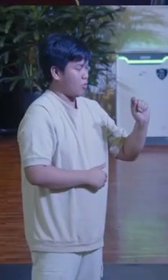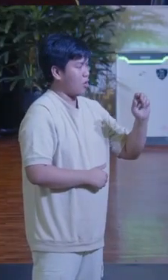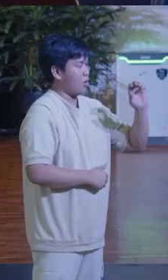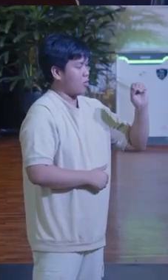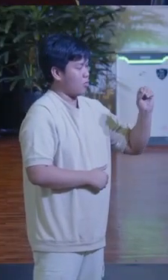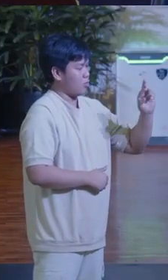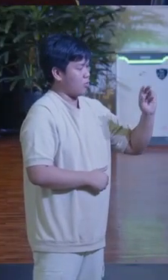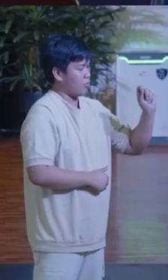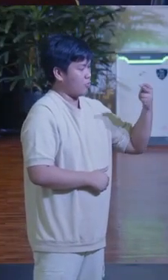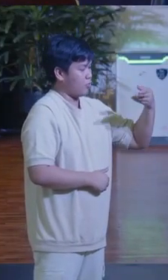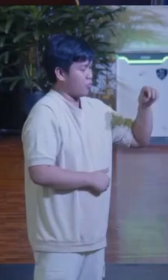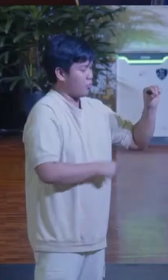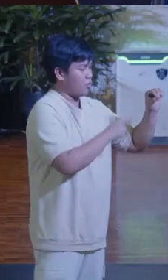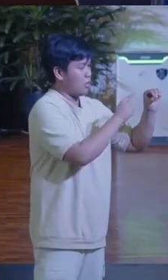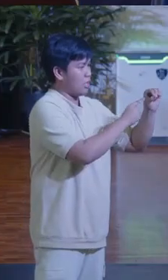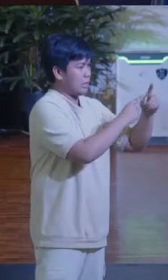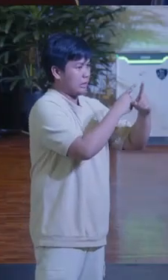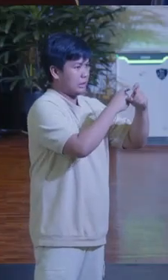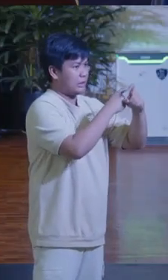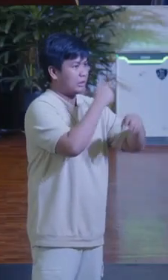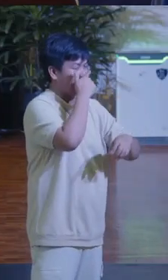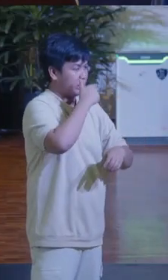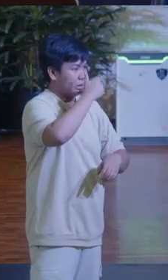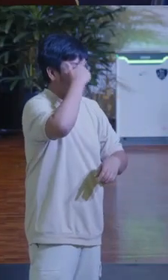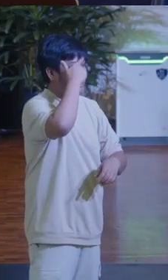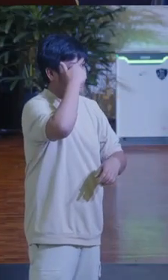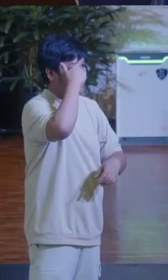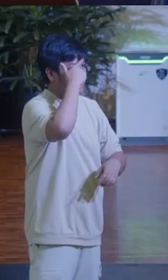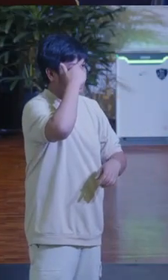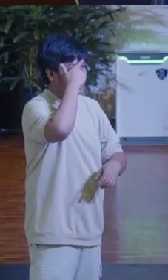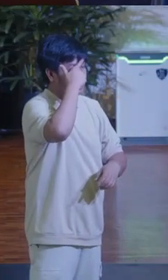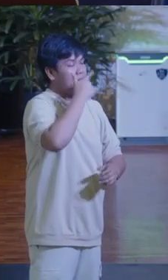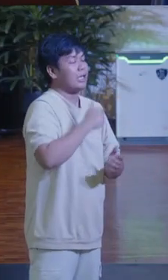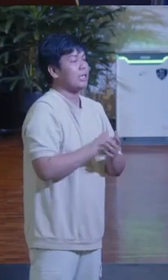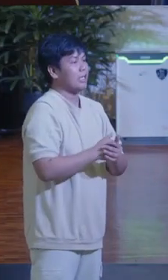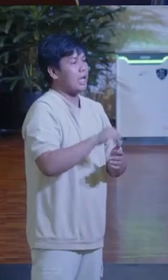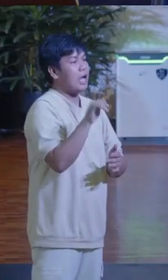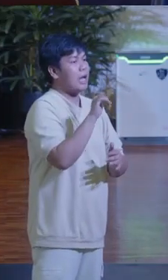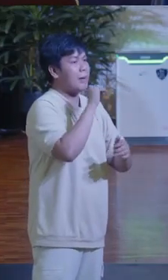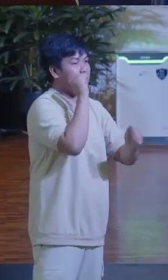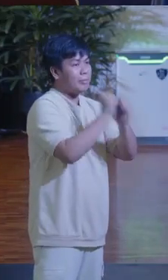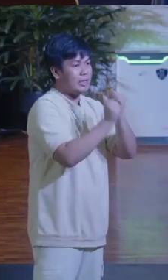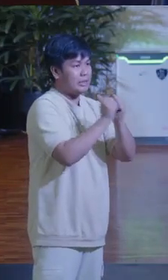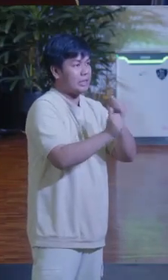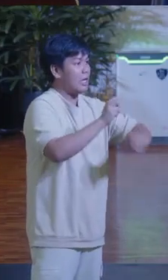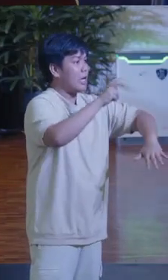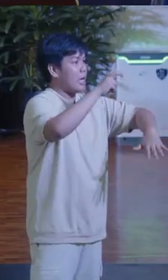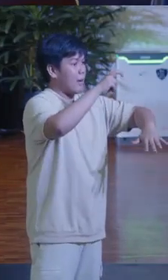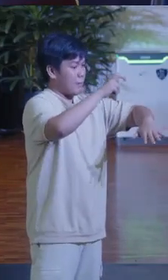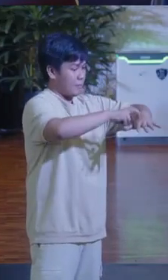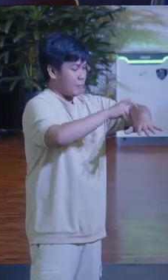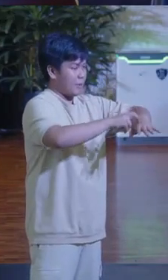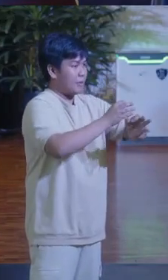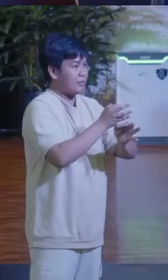orthopodeo, ang root word ng orthopedic. Ang ibig sabihin ng podeo, paa.